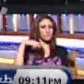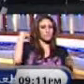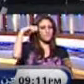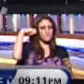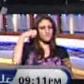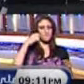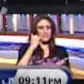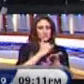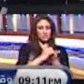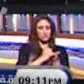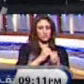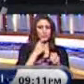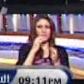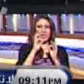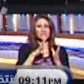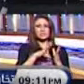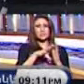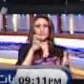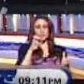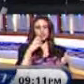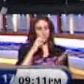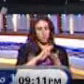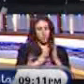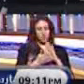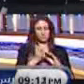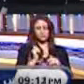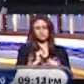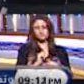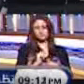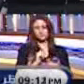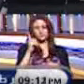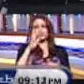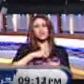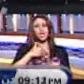رحنا له قال لي لا تجيب لي صور. هو المفروض حضرتك طيب استاذ